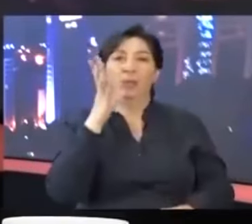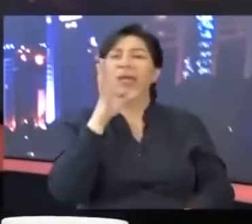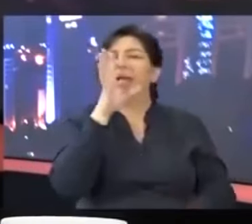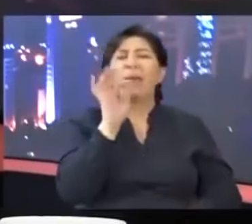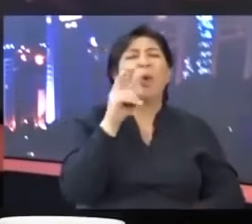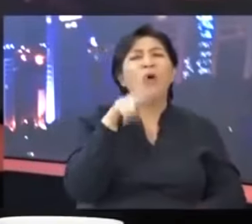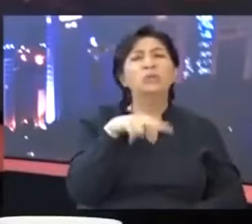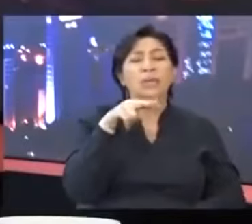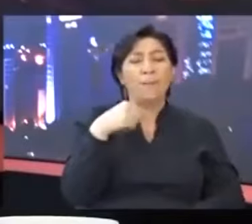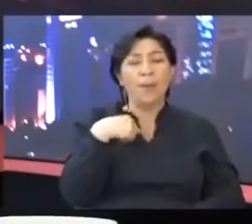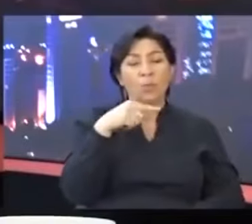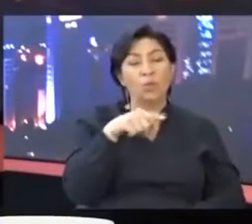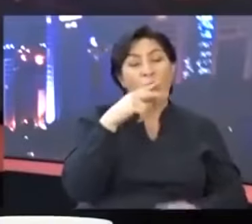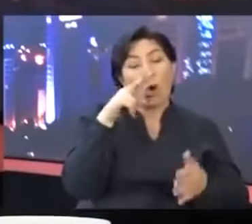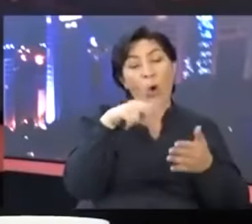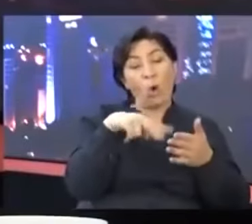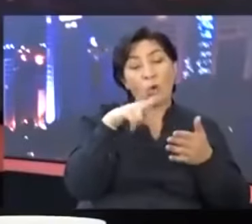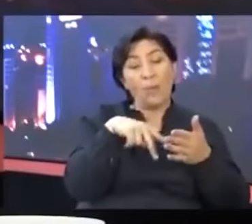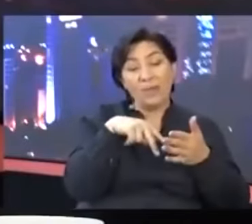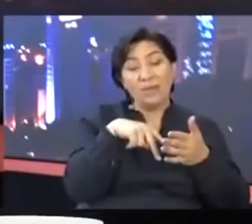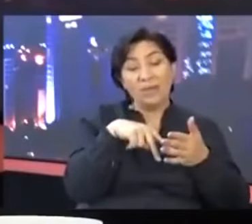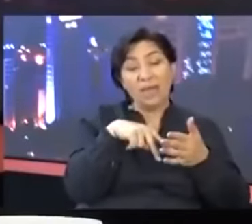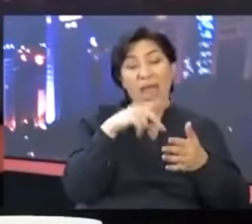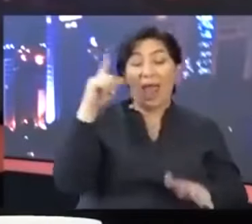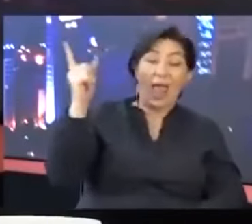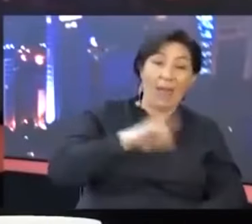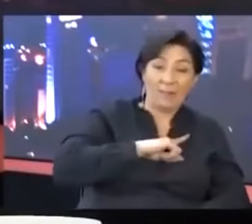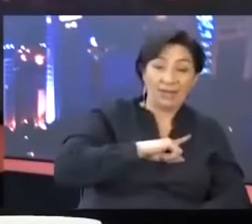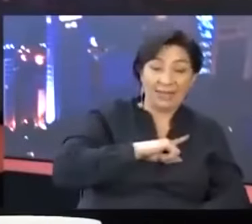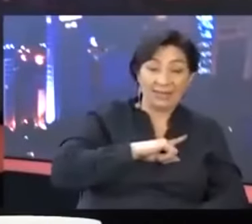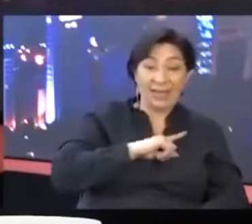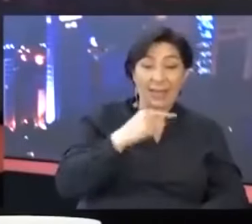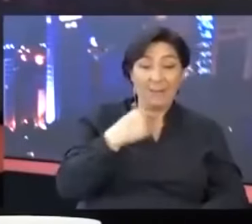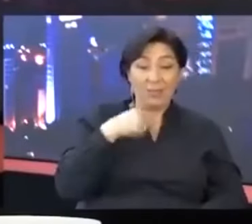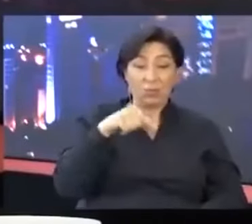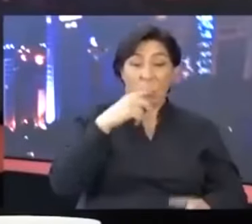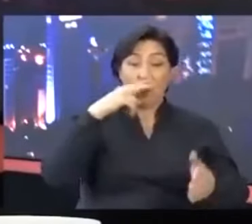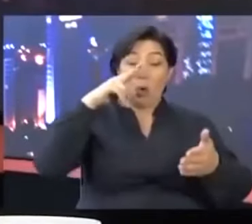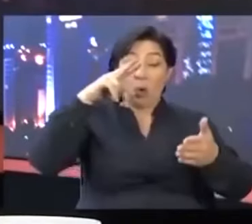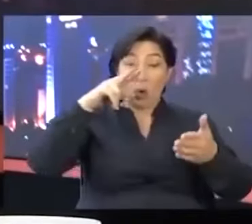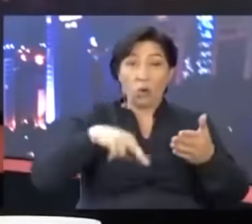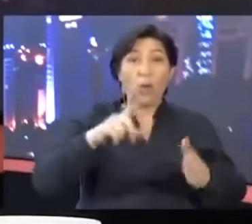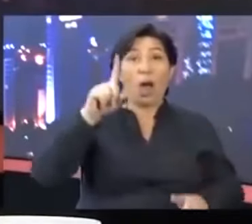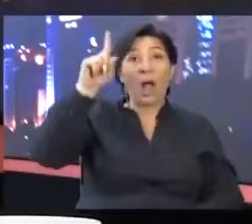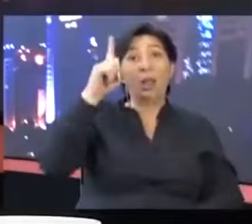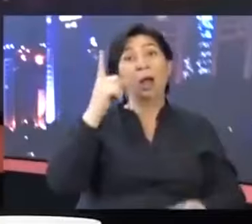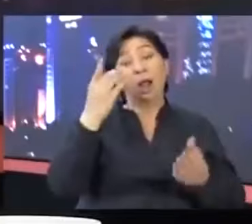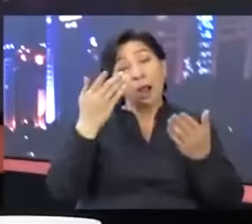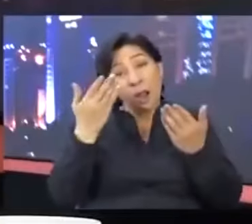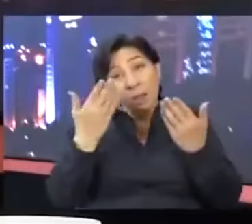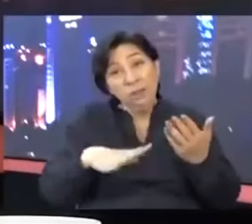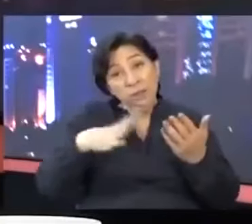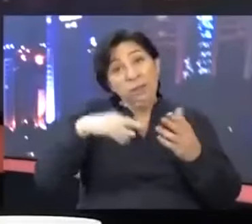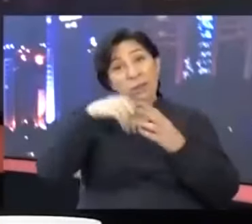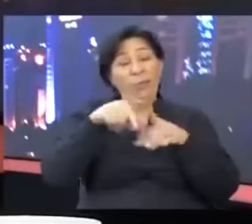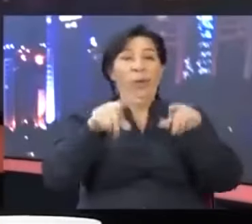da ben bunu böyle okumamı emreden Yani benim Bunu böyle okumamı Allah öngördüğü içindir